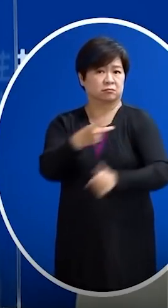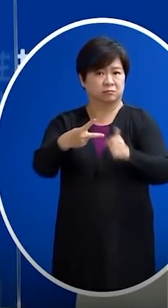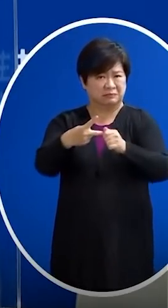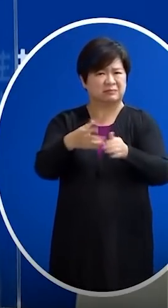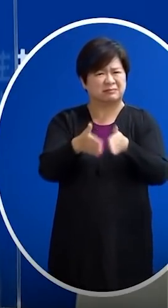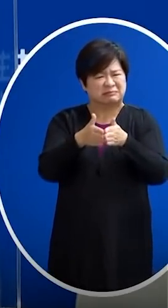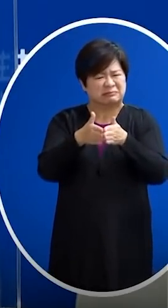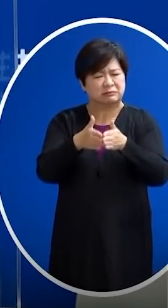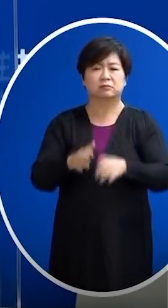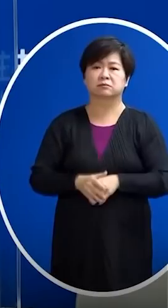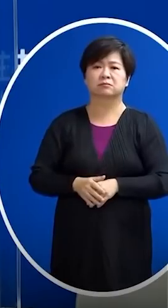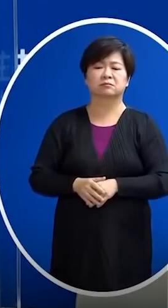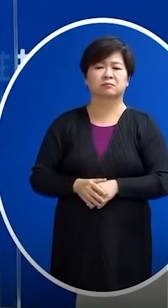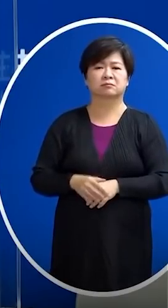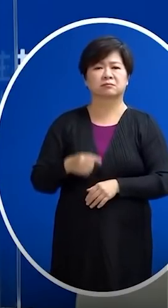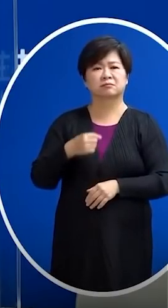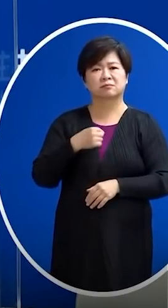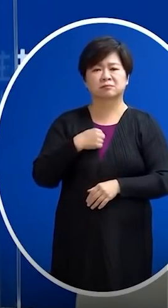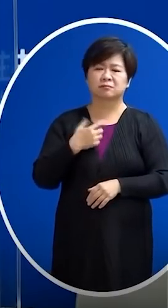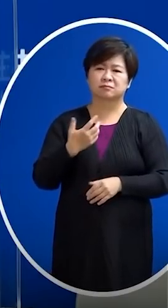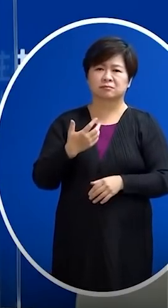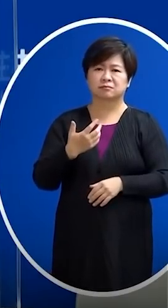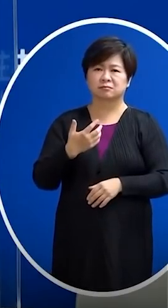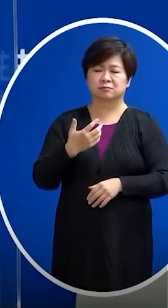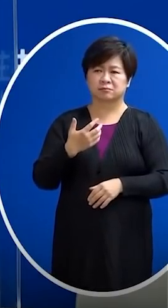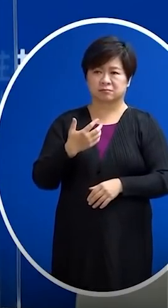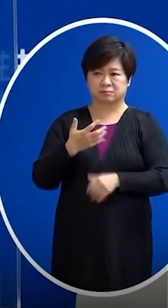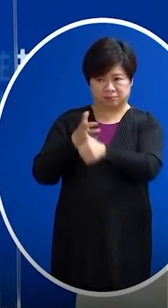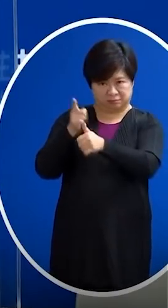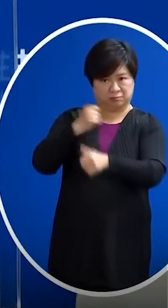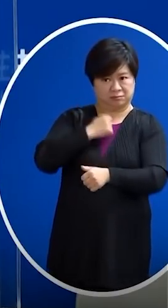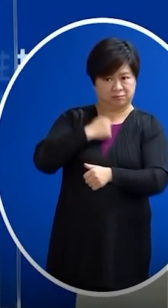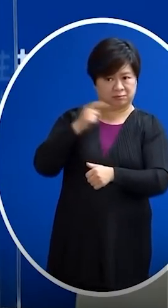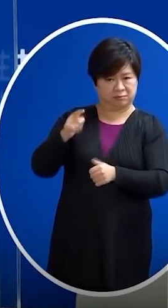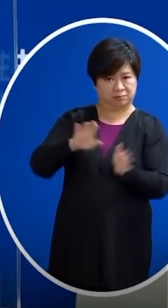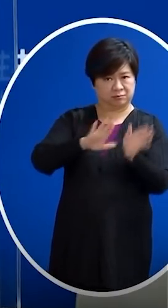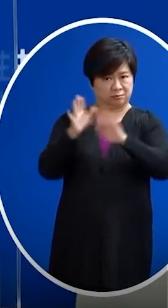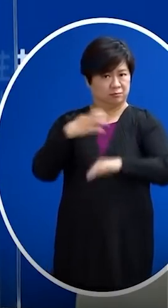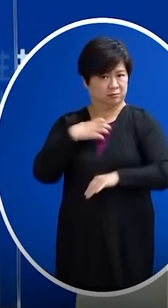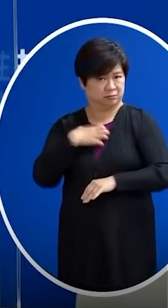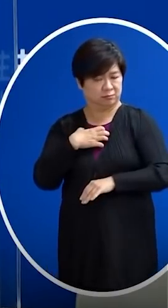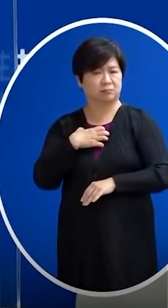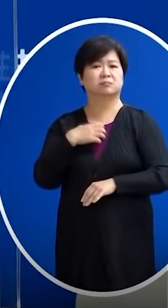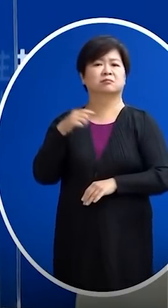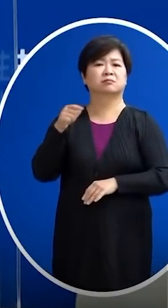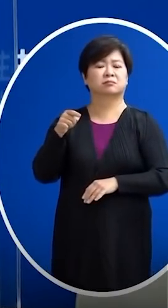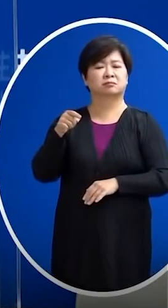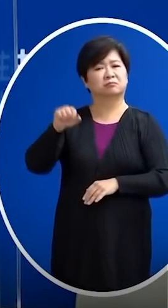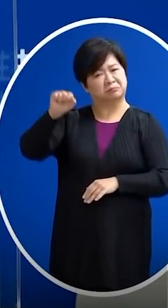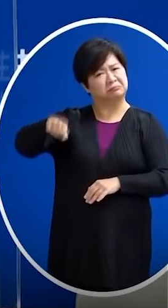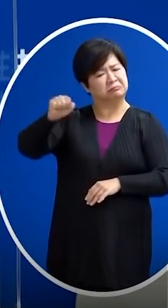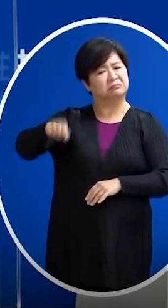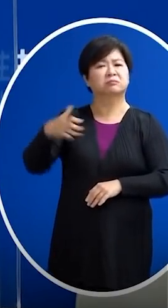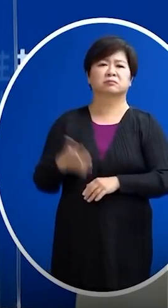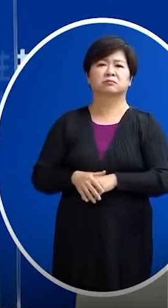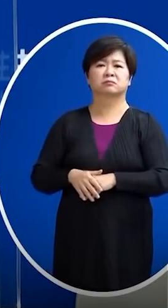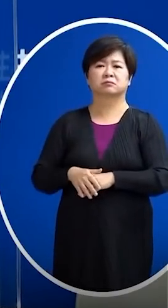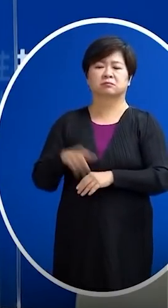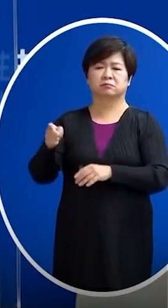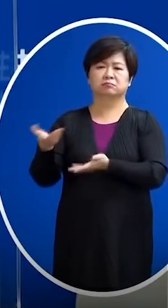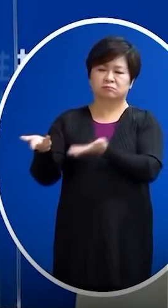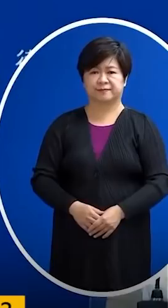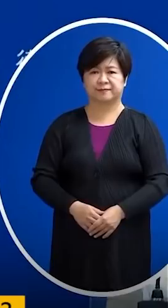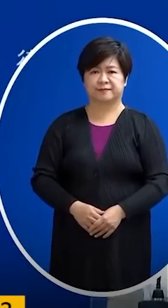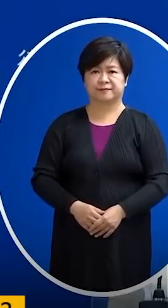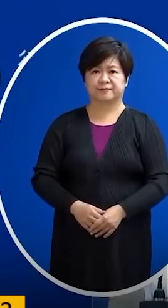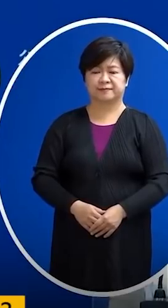会。就是说在了解这个风险之下，让自己就自行就是可以带小孩去